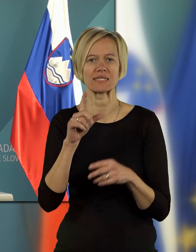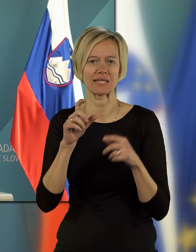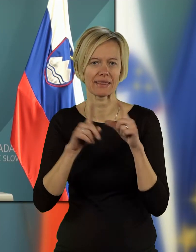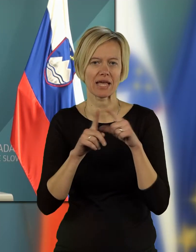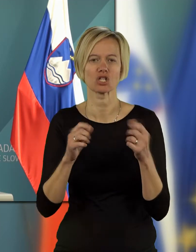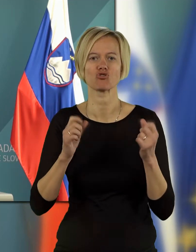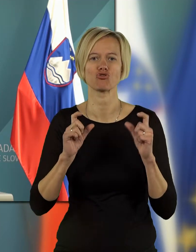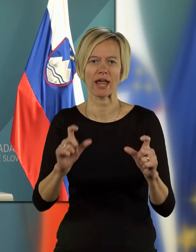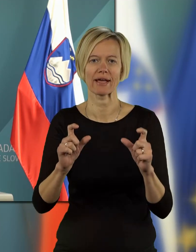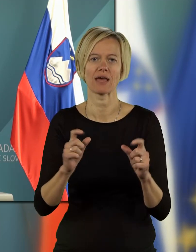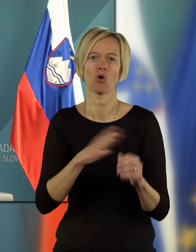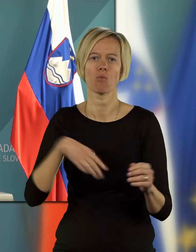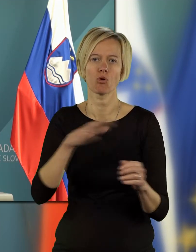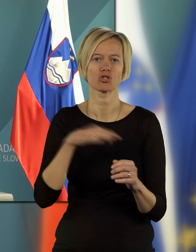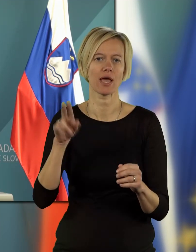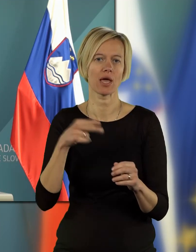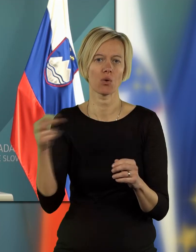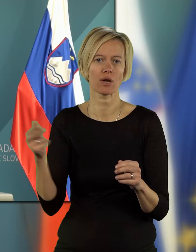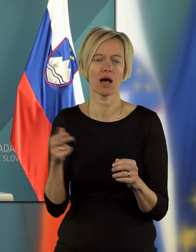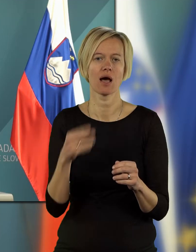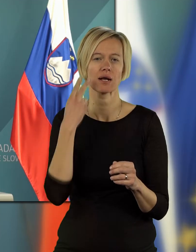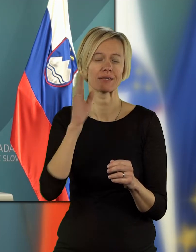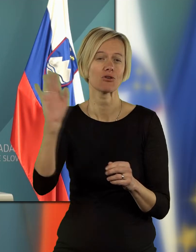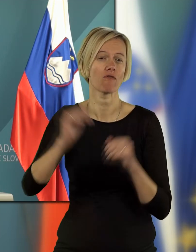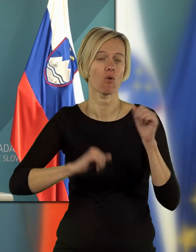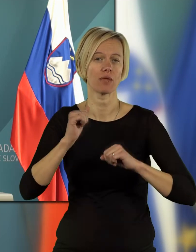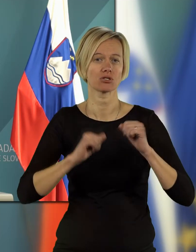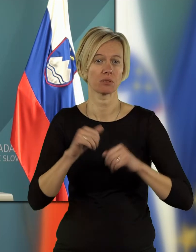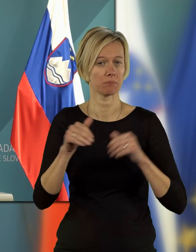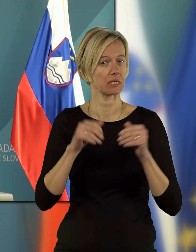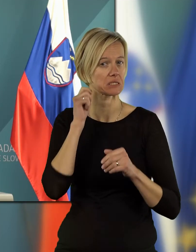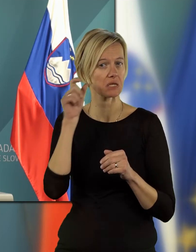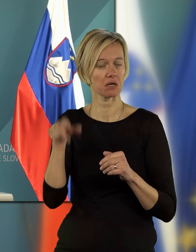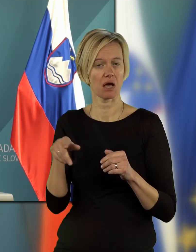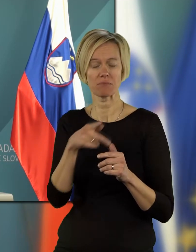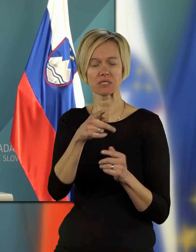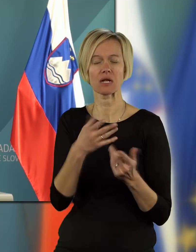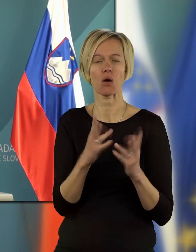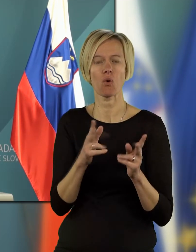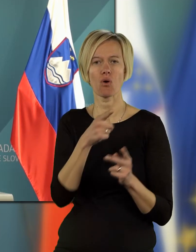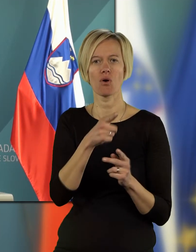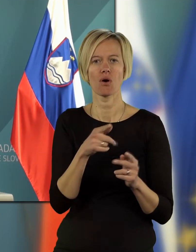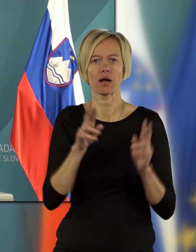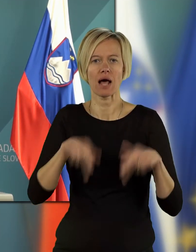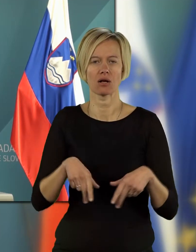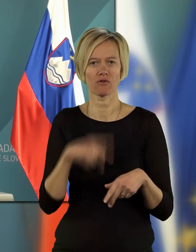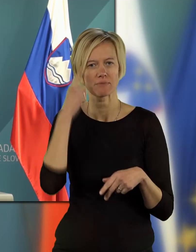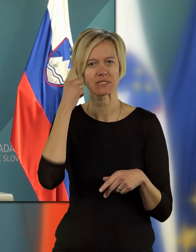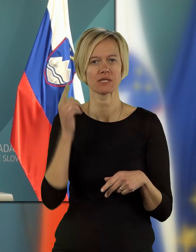OECD, Schengen, območje evra, glede na njihovo obnašanje. Minister, kako realno se vam